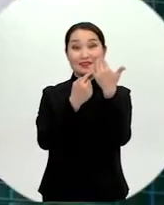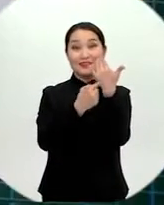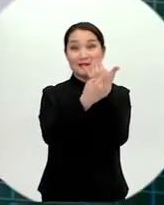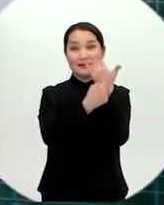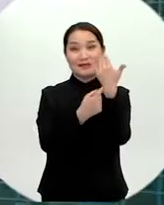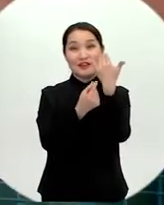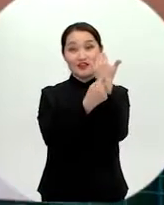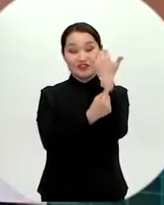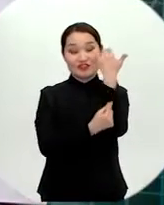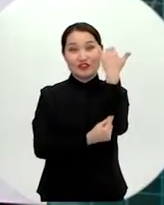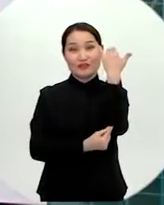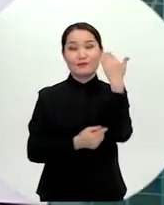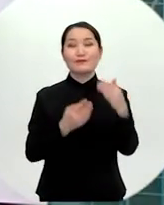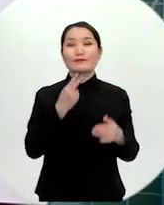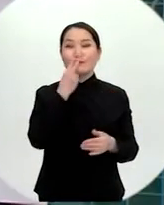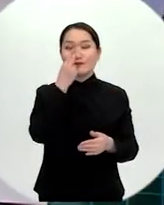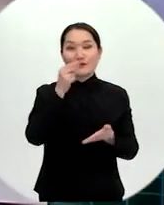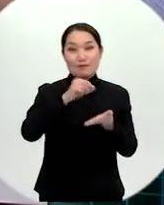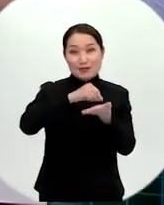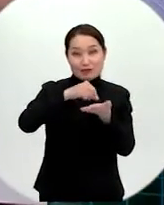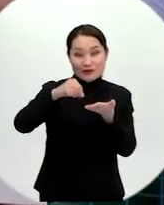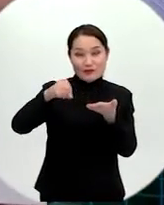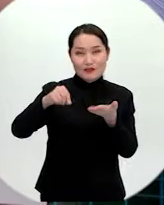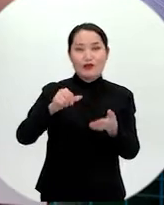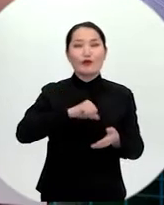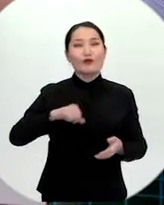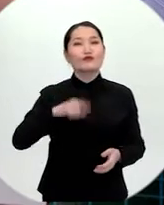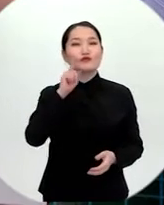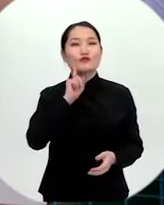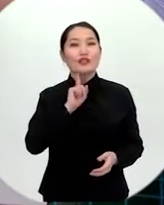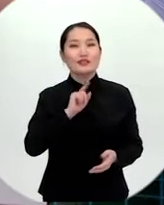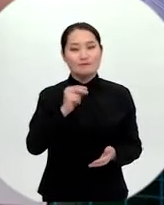우드래. 자, 발마스라라 저라 대친. 자, 시골 야치 치즈 와선.